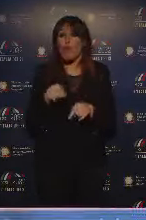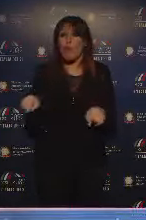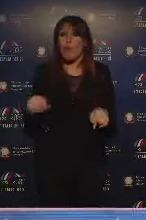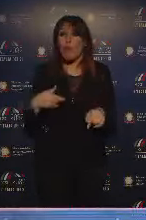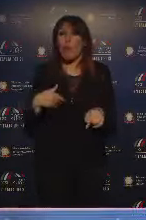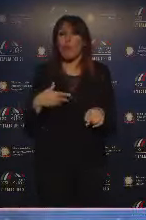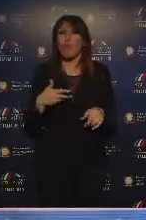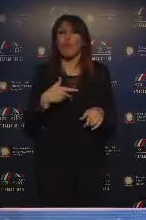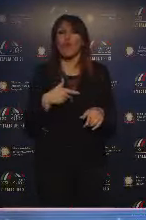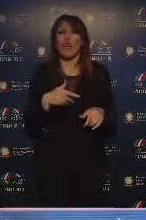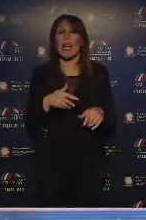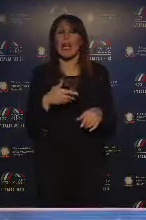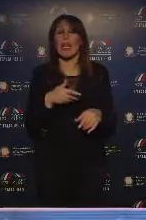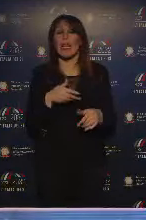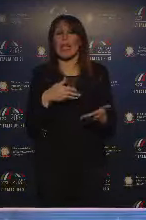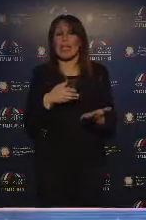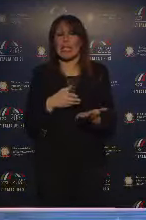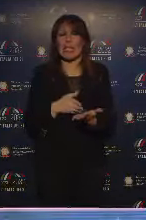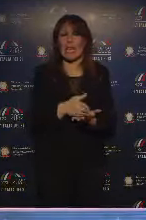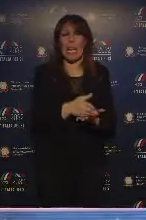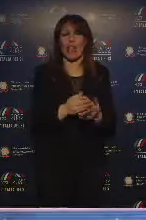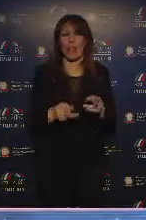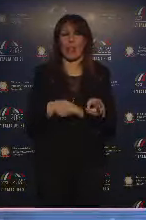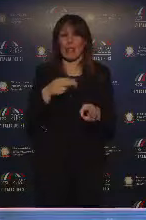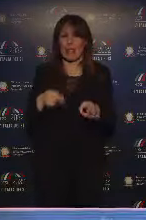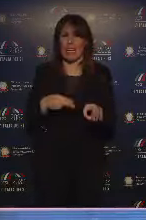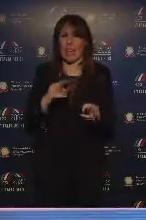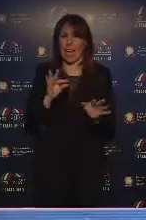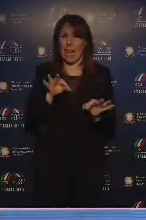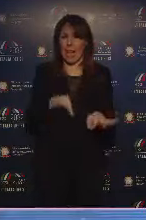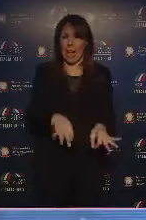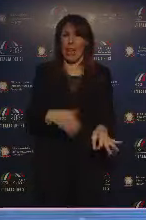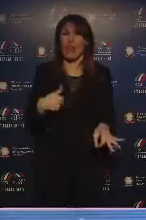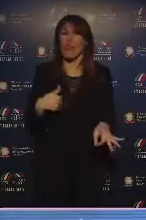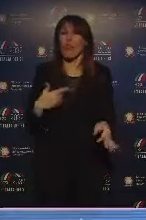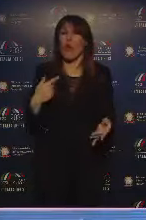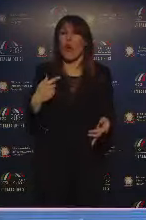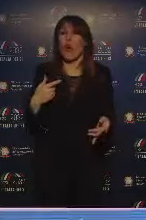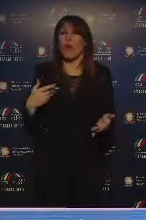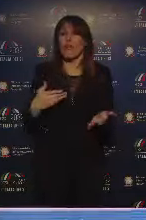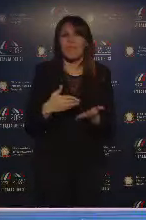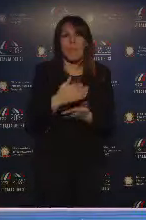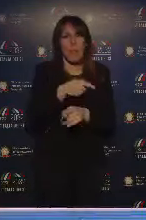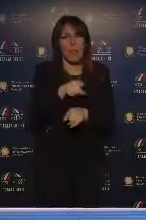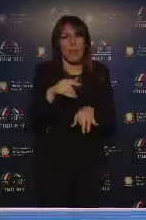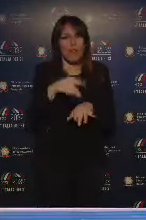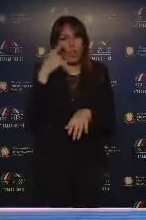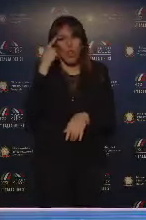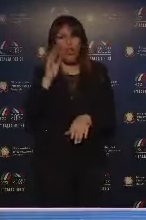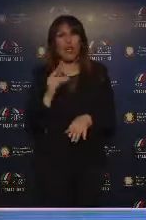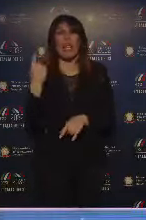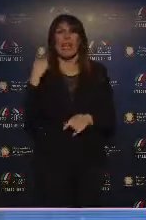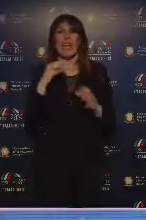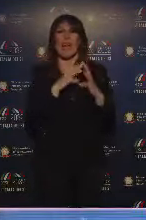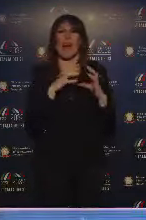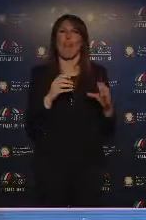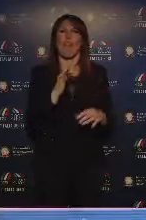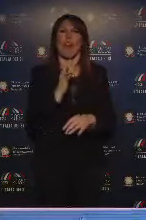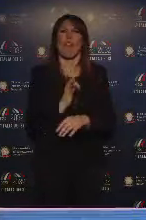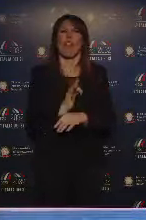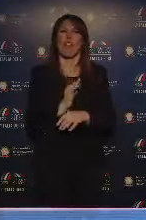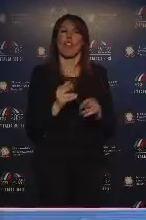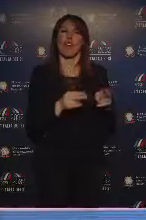stretto in treno Ieri ero alle al alla fabbrica di Foligno dove mettono a posto i treni e